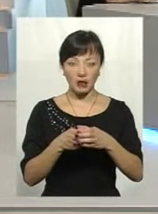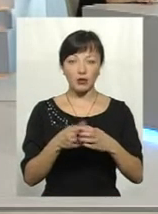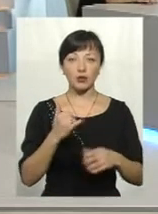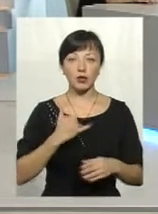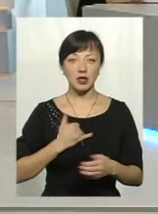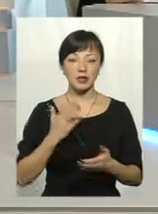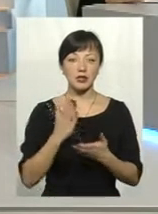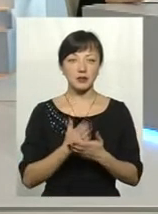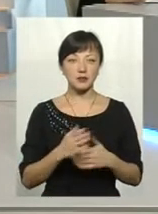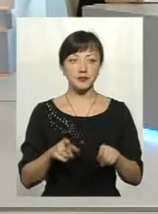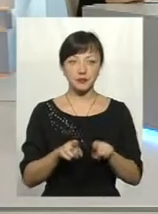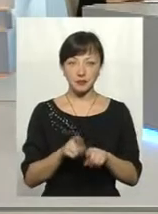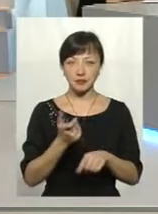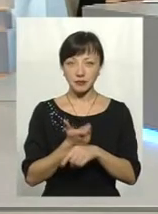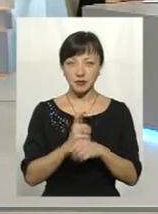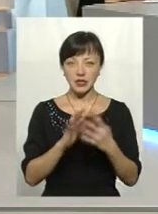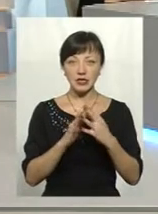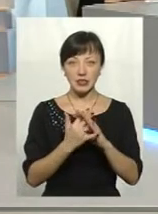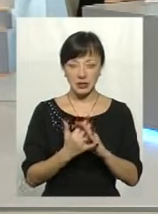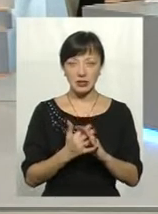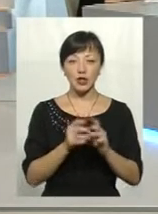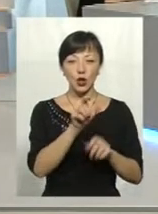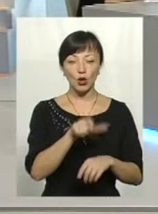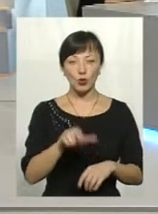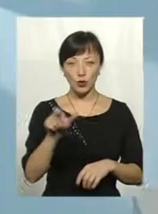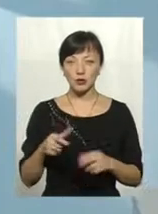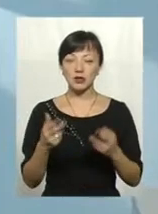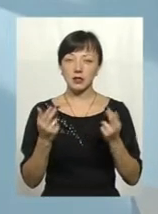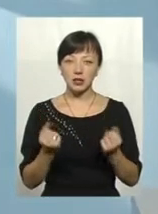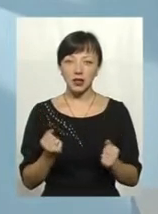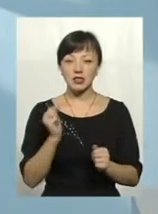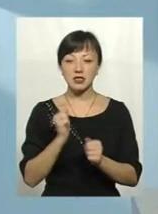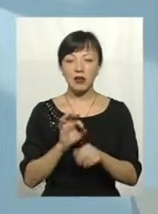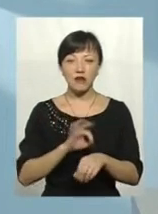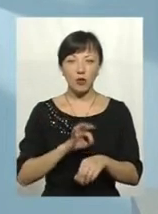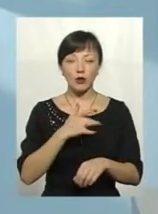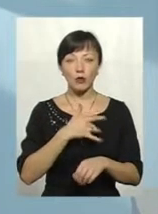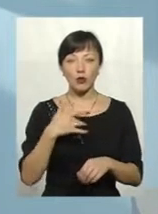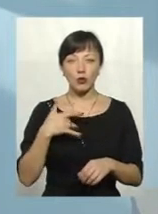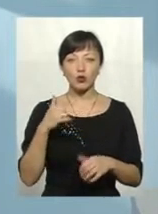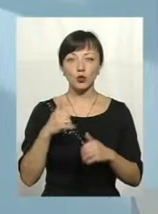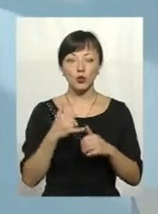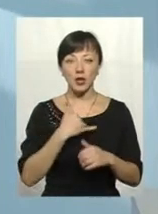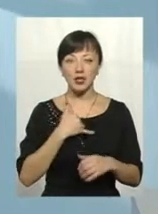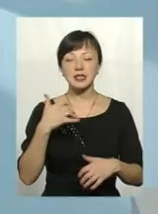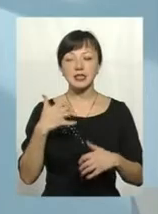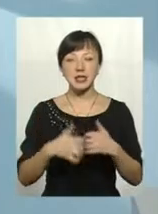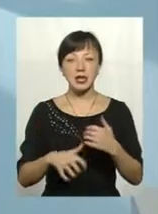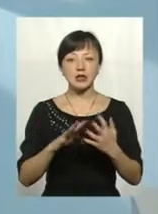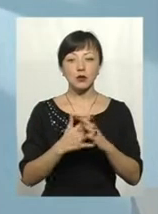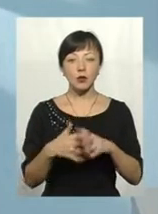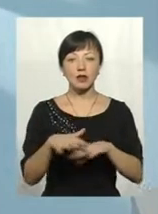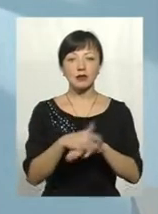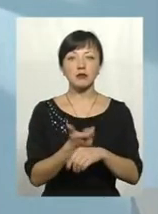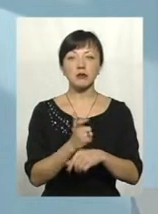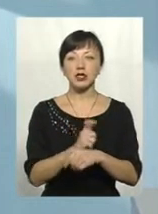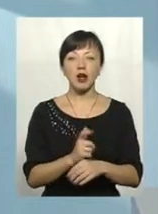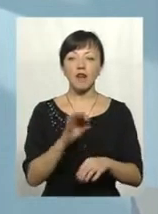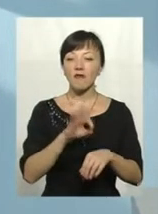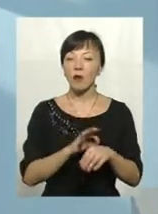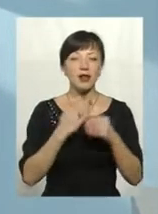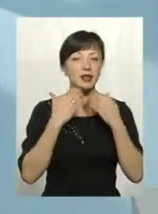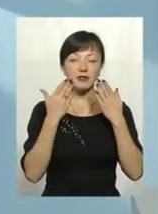є такі Більше сільські мешканці. Це більше сільські мешканці. І захворюють на туберкульоз у нас серед сільського населення більше. Хворі не